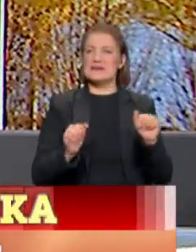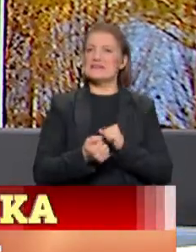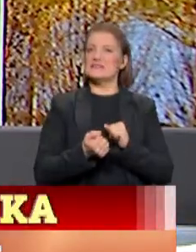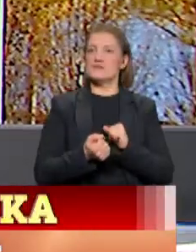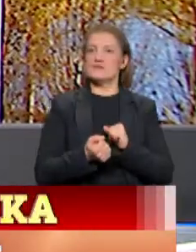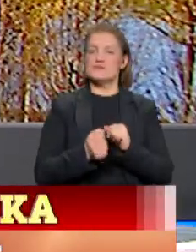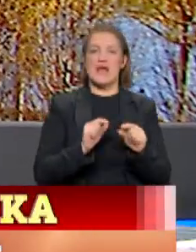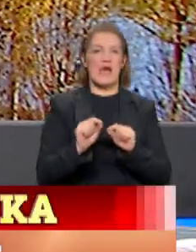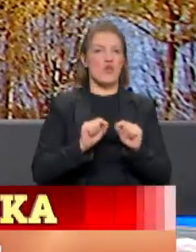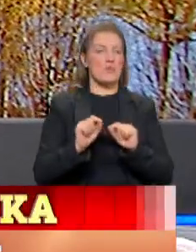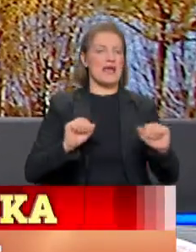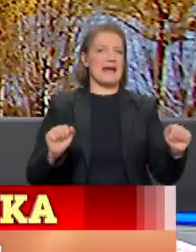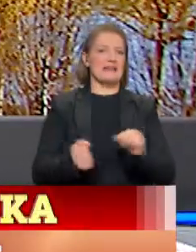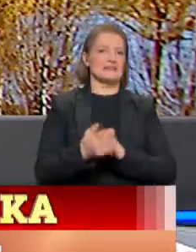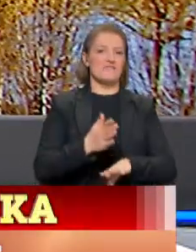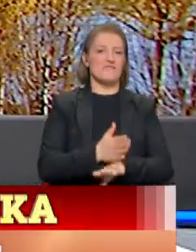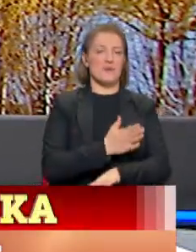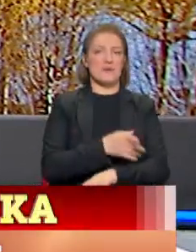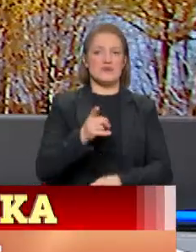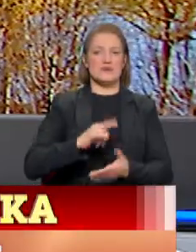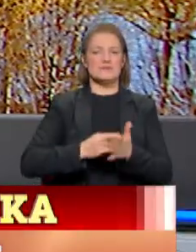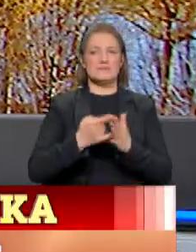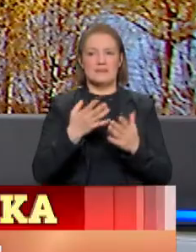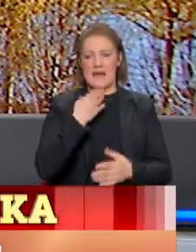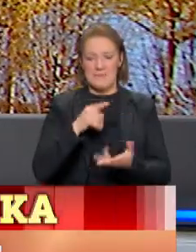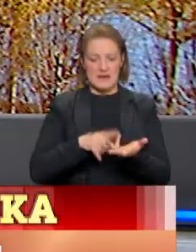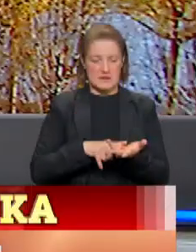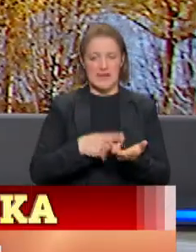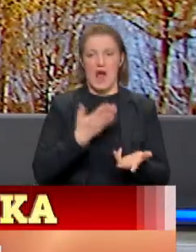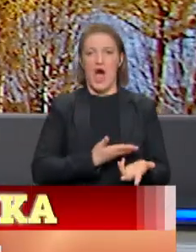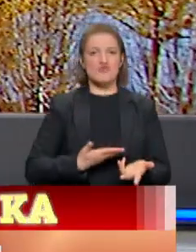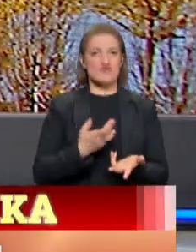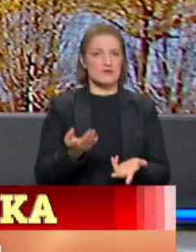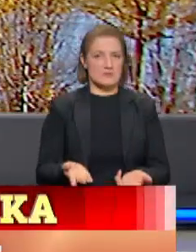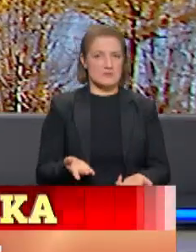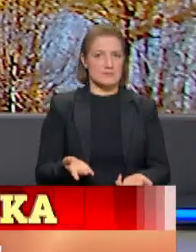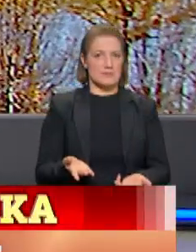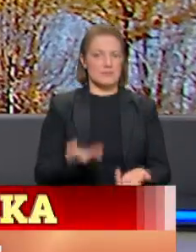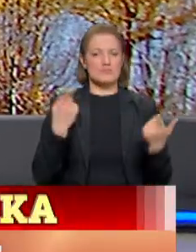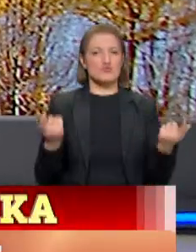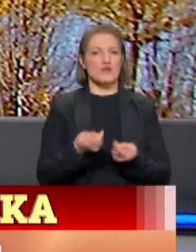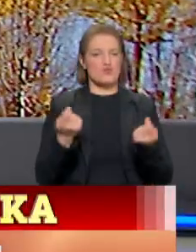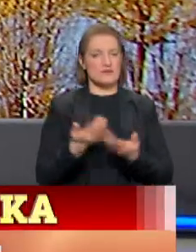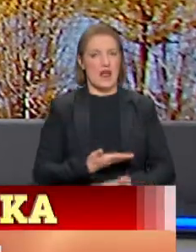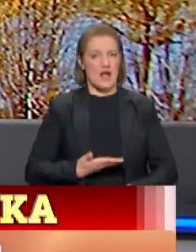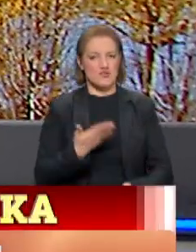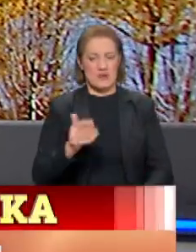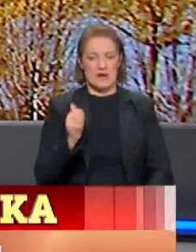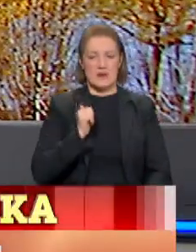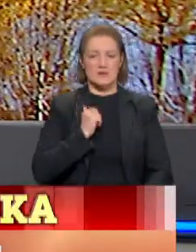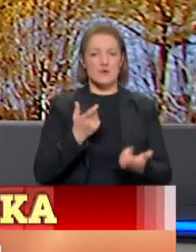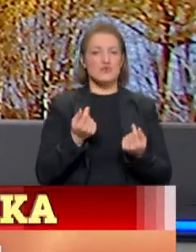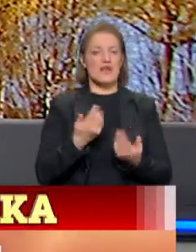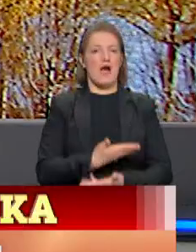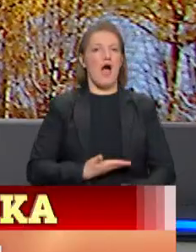başlığı da ekonomik kriz ve vatandaşın geçimi. Emekliler aç, sonra çalışanlar aç, asgari